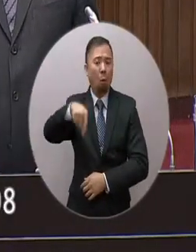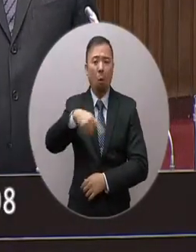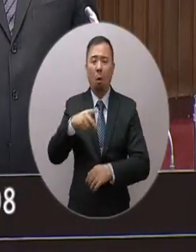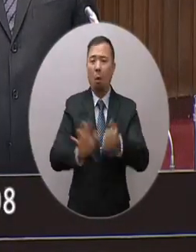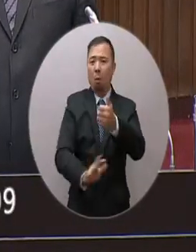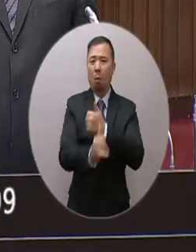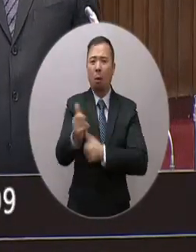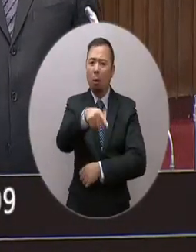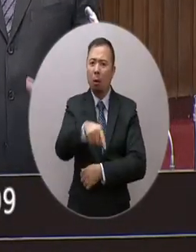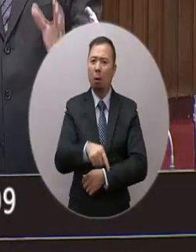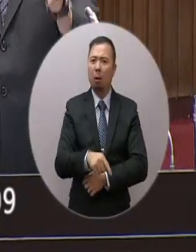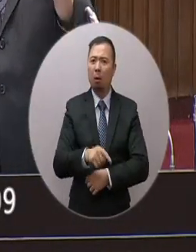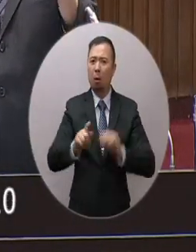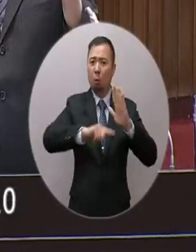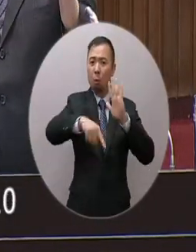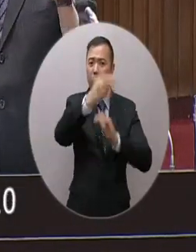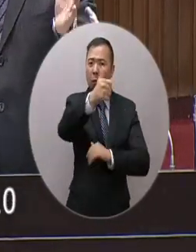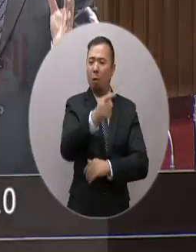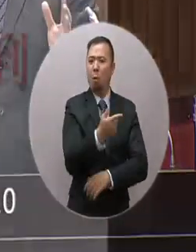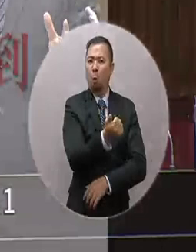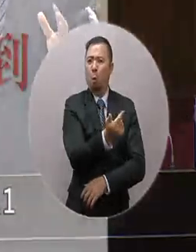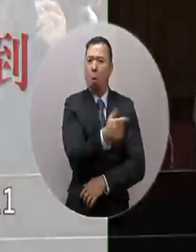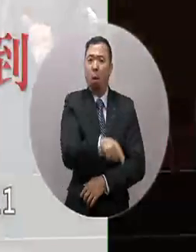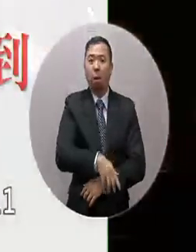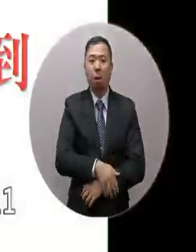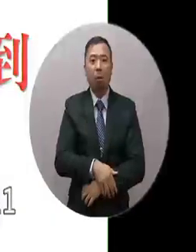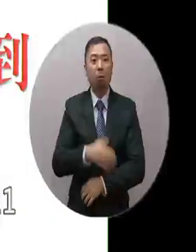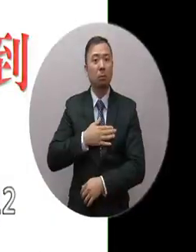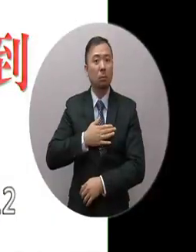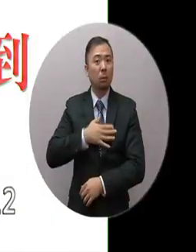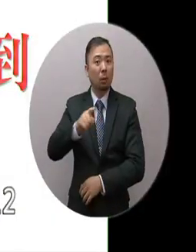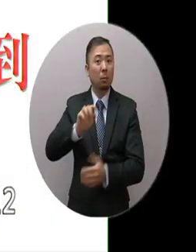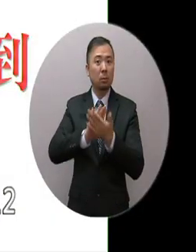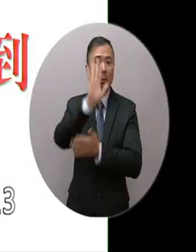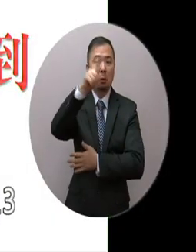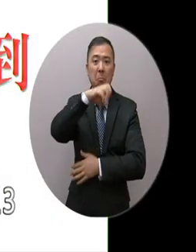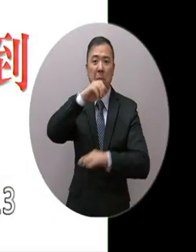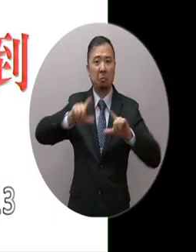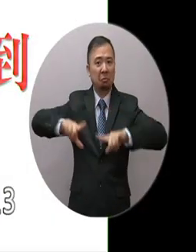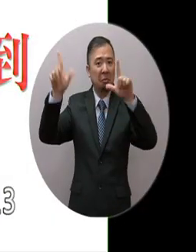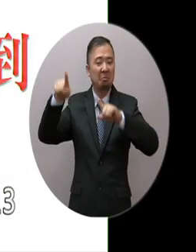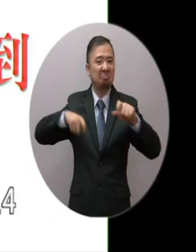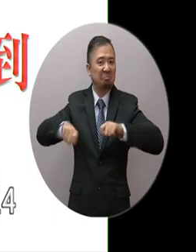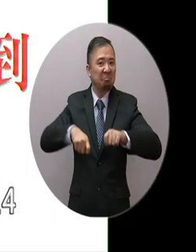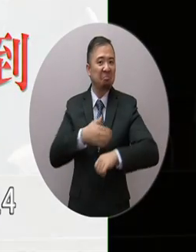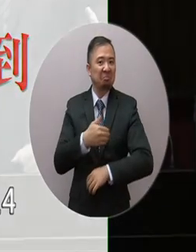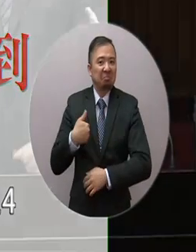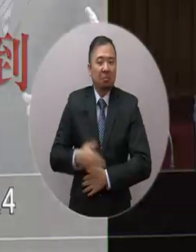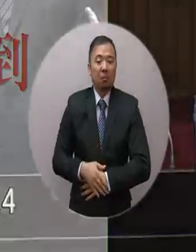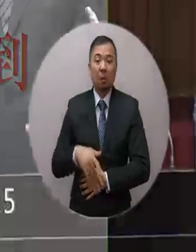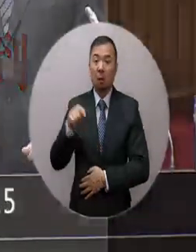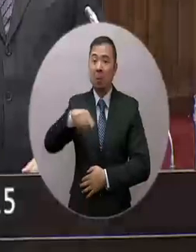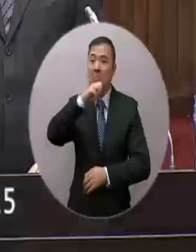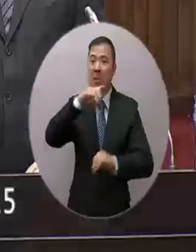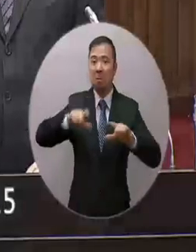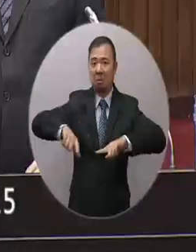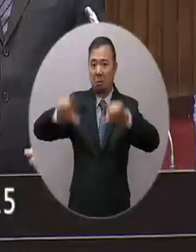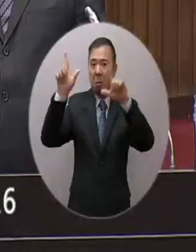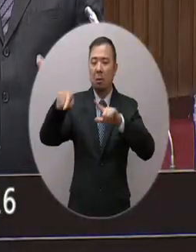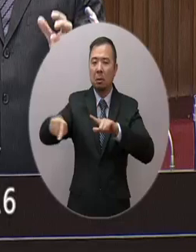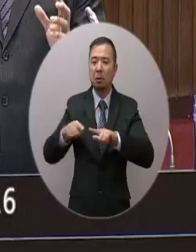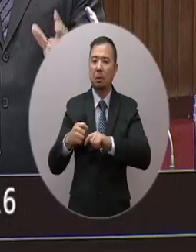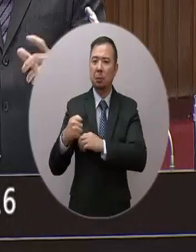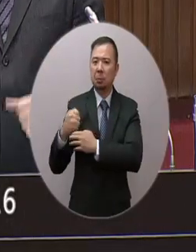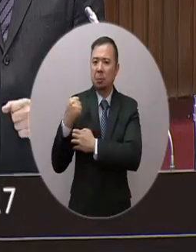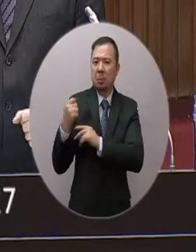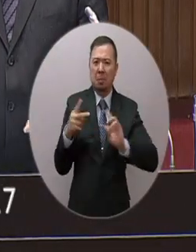歹，有看到屏东未来发展的潜力，所以咱屏东要发展，做希望讲哦，会